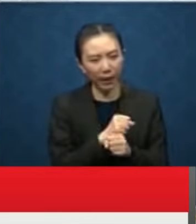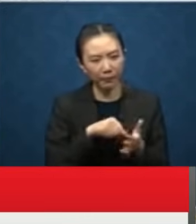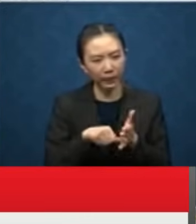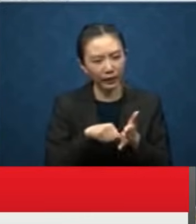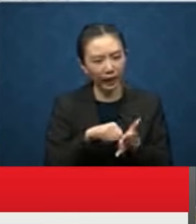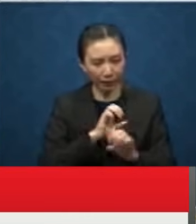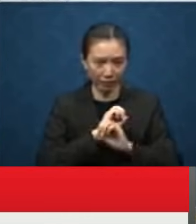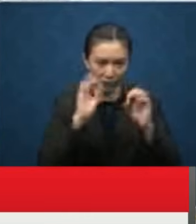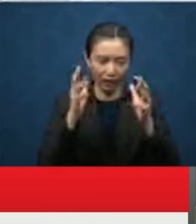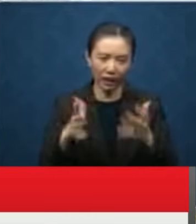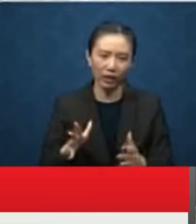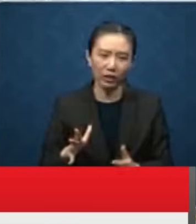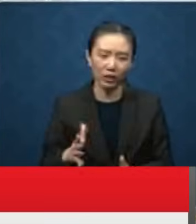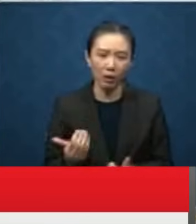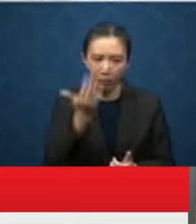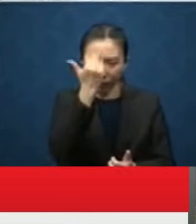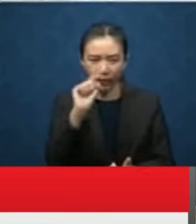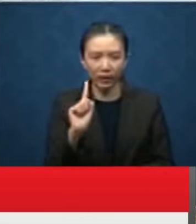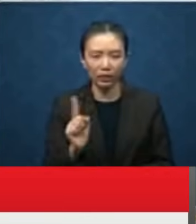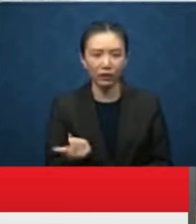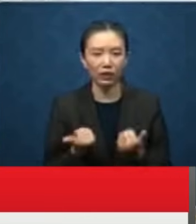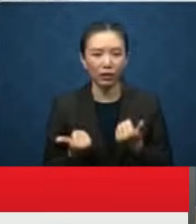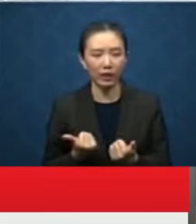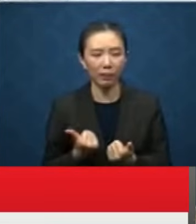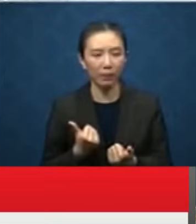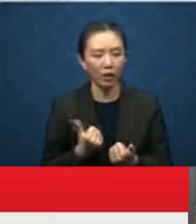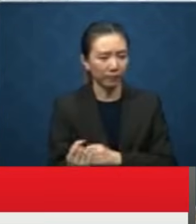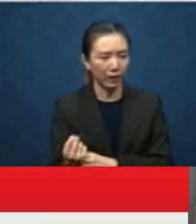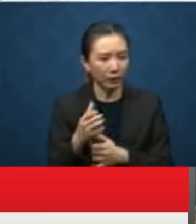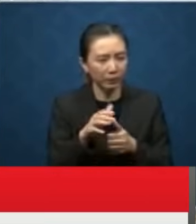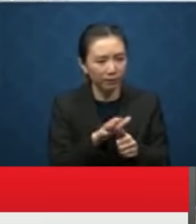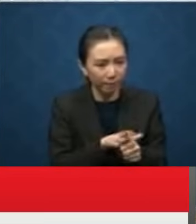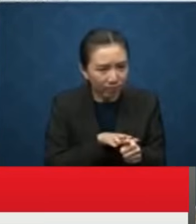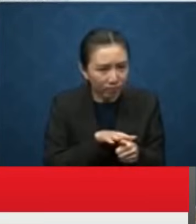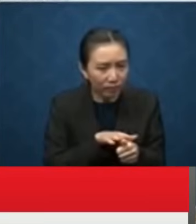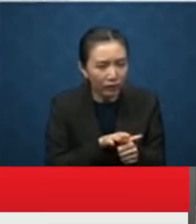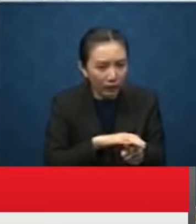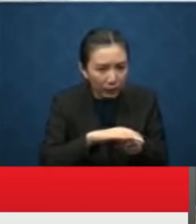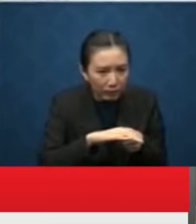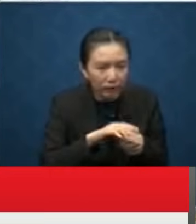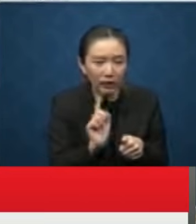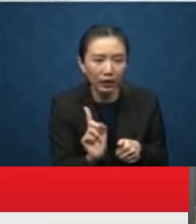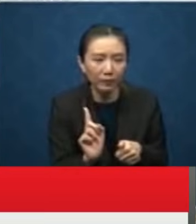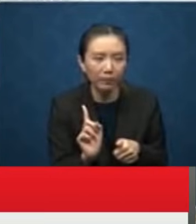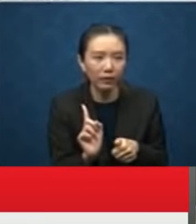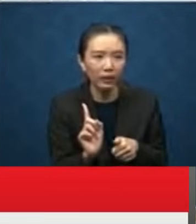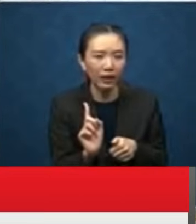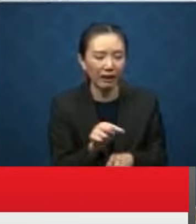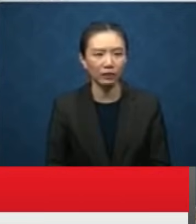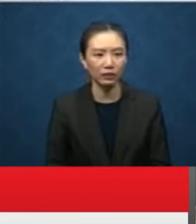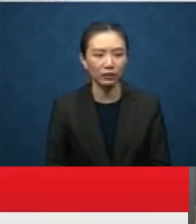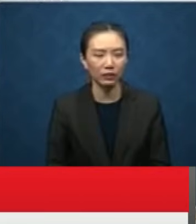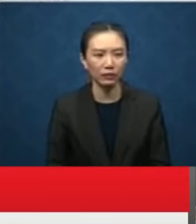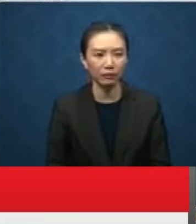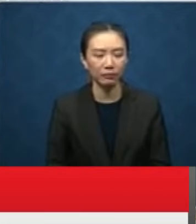อิทธิพลรู้สึกว่าจะหดหัวไปบ้างแแล้วหรือยังหรือเมองว่ามันพวกเดียวกันน่ะไม่เป็นไรหรอก